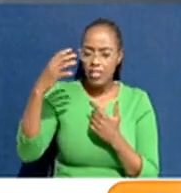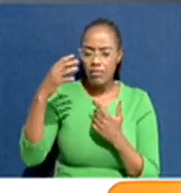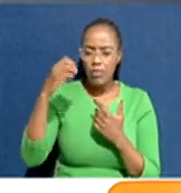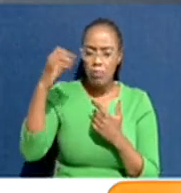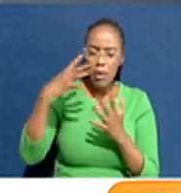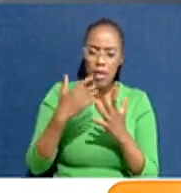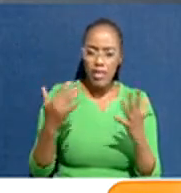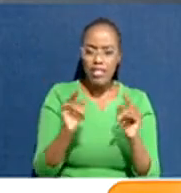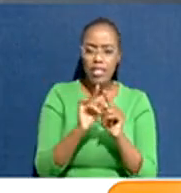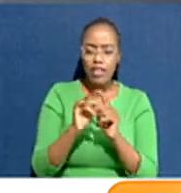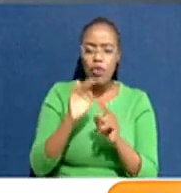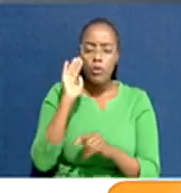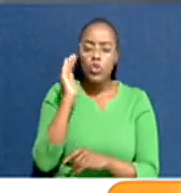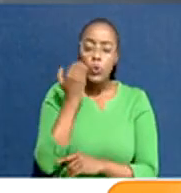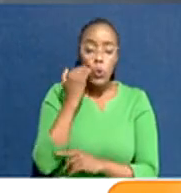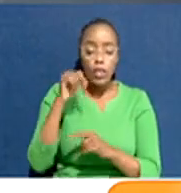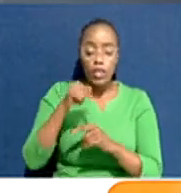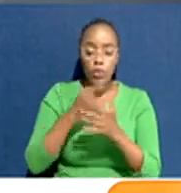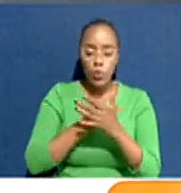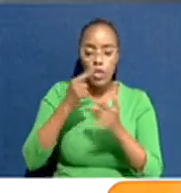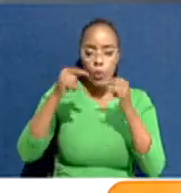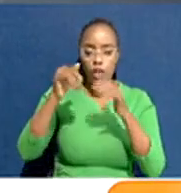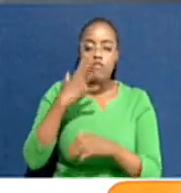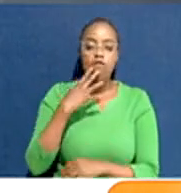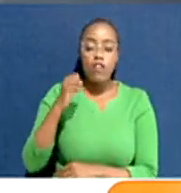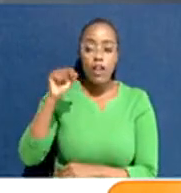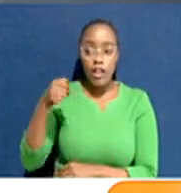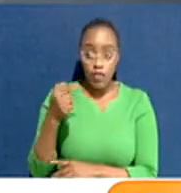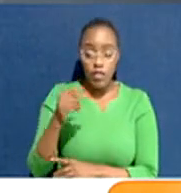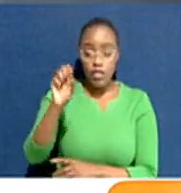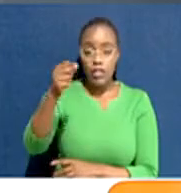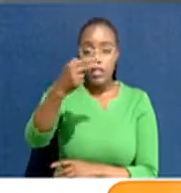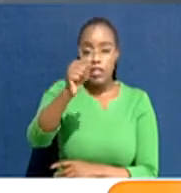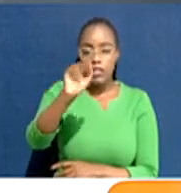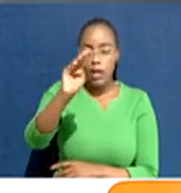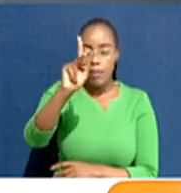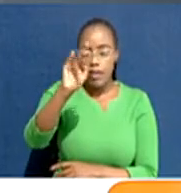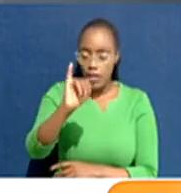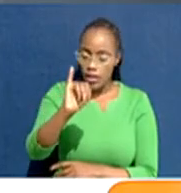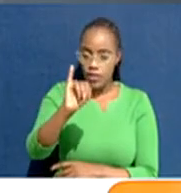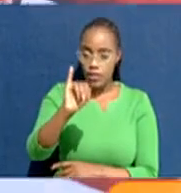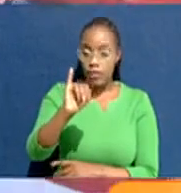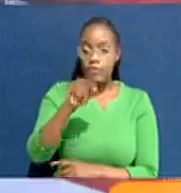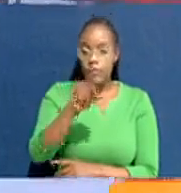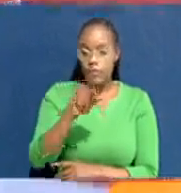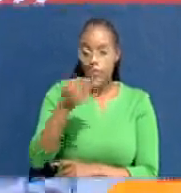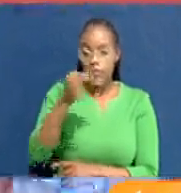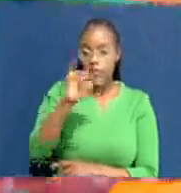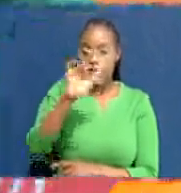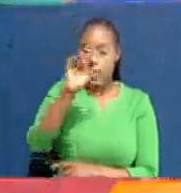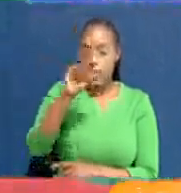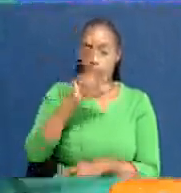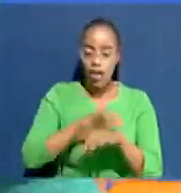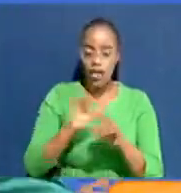ya Isiolo, ndiye mshindi wa wiki hii wa shilingi laki tano katika shindano la Shabiki Kaende Jackpot. Hilda aliyepokea